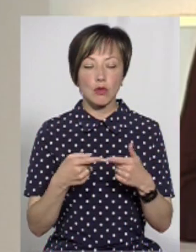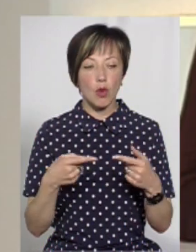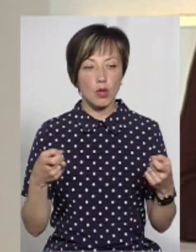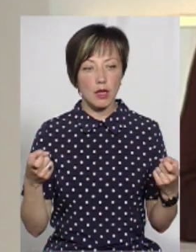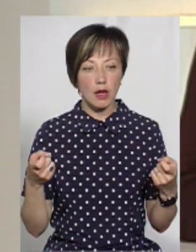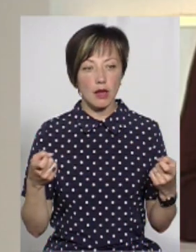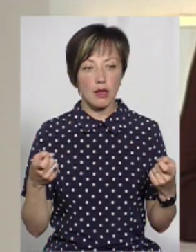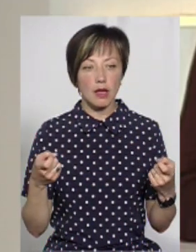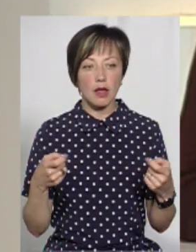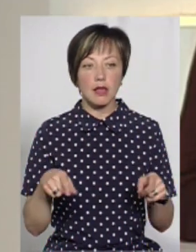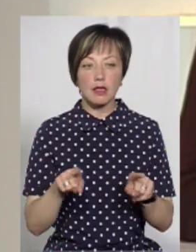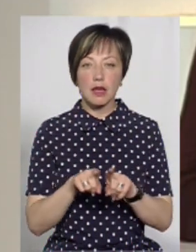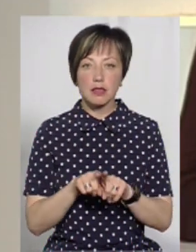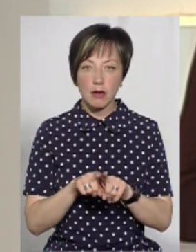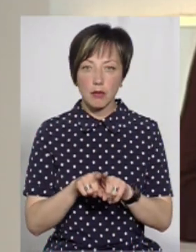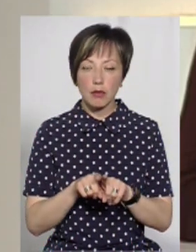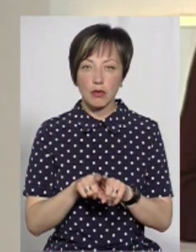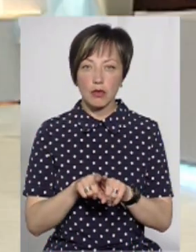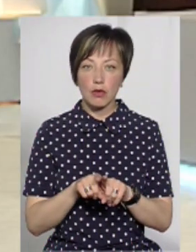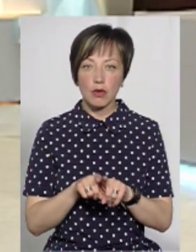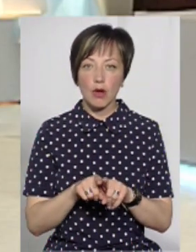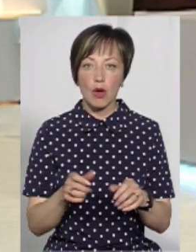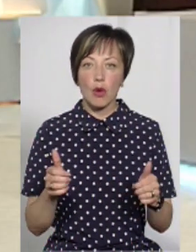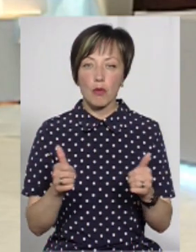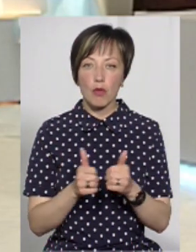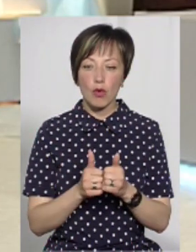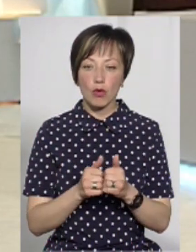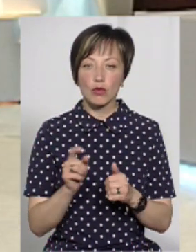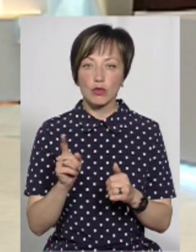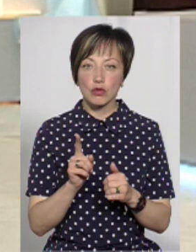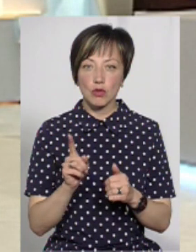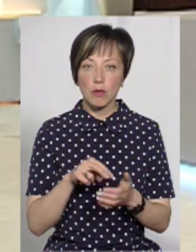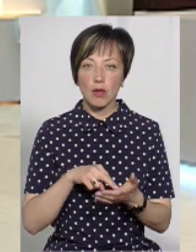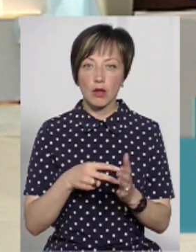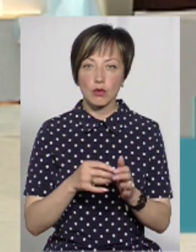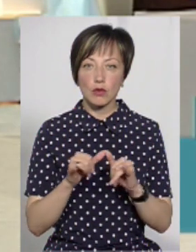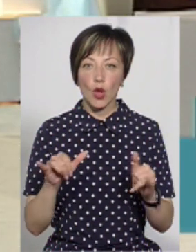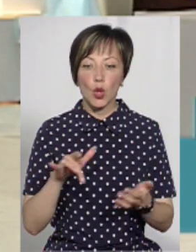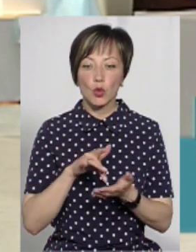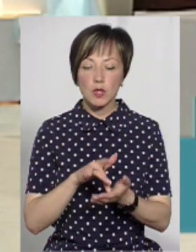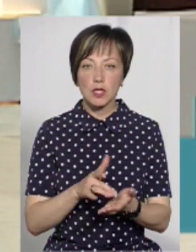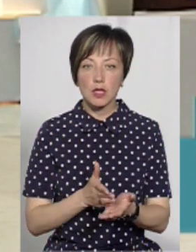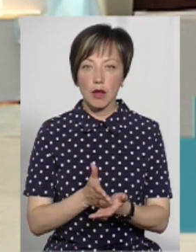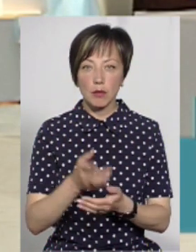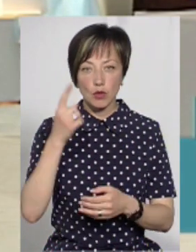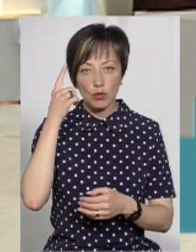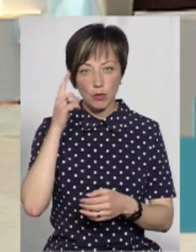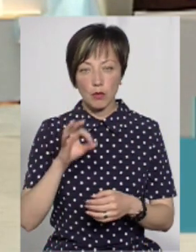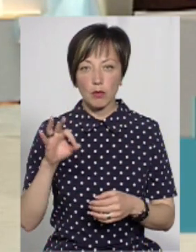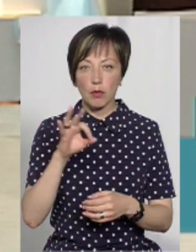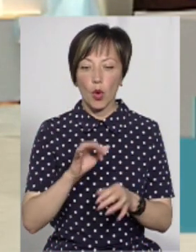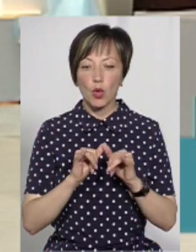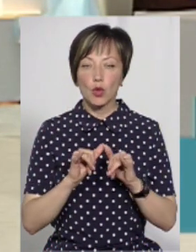готелі. Вони так само поруч з тим, що планують розвивати туристичний напрямок, думають про